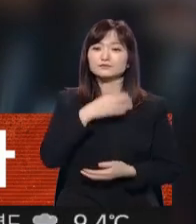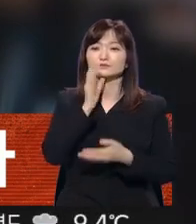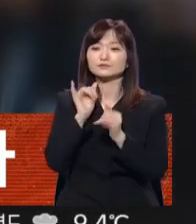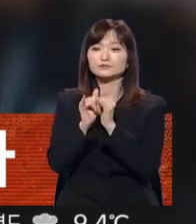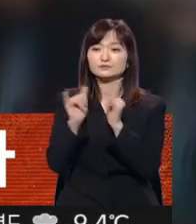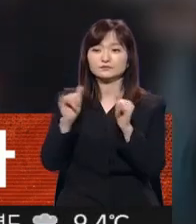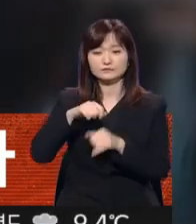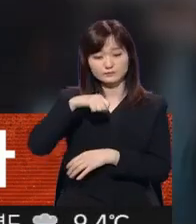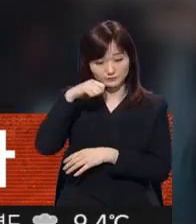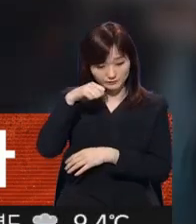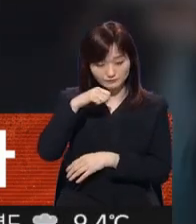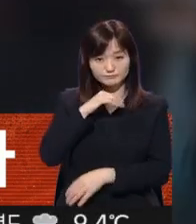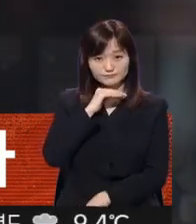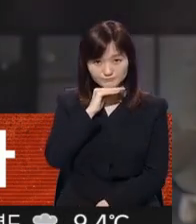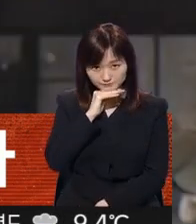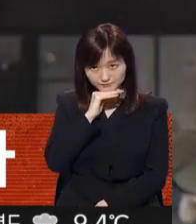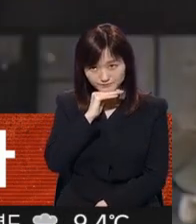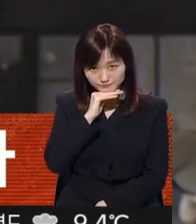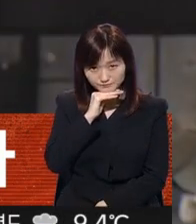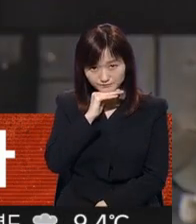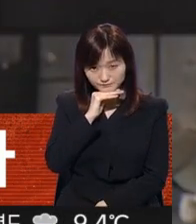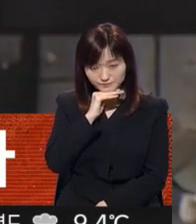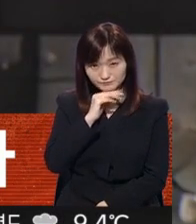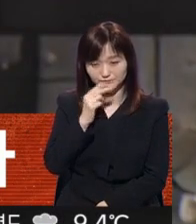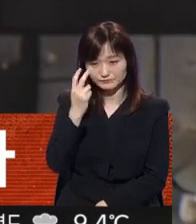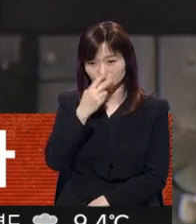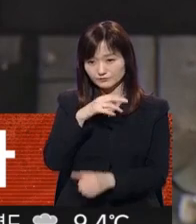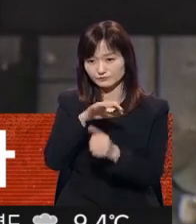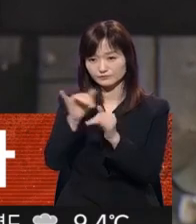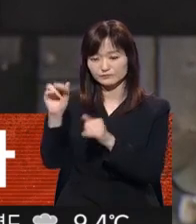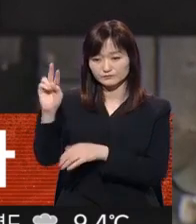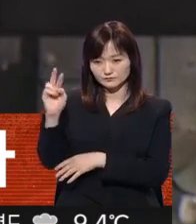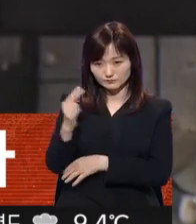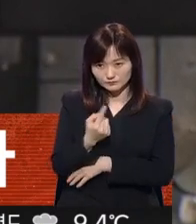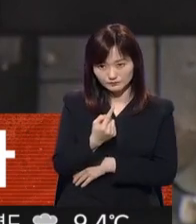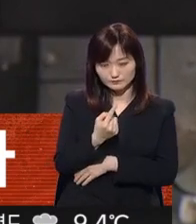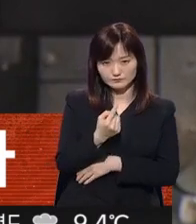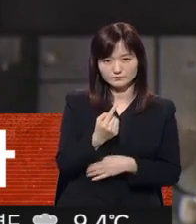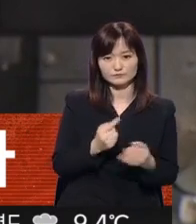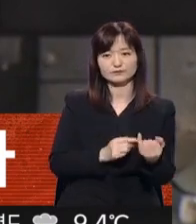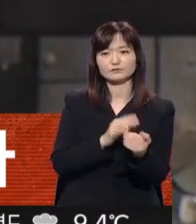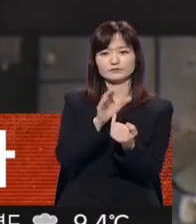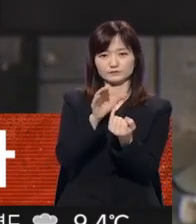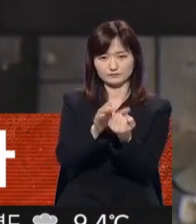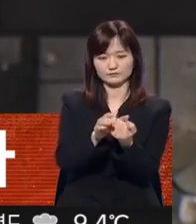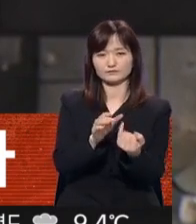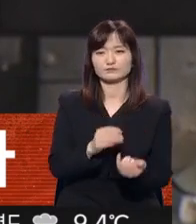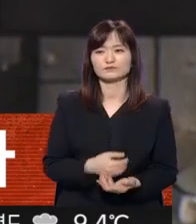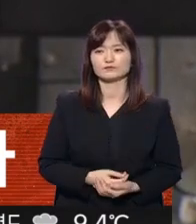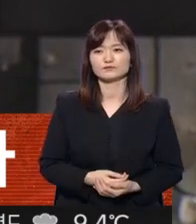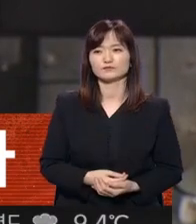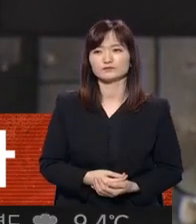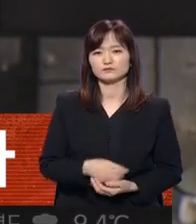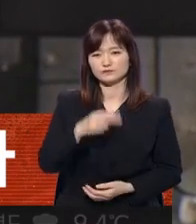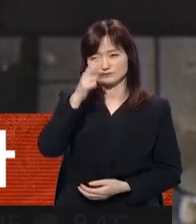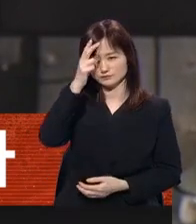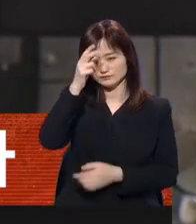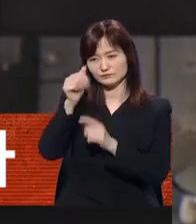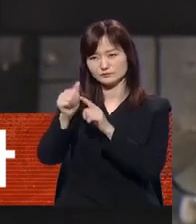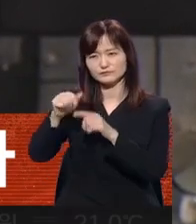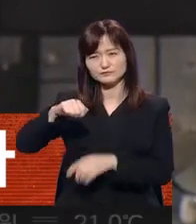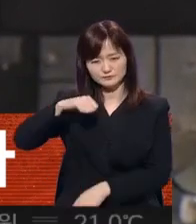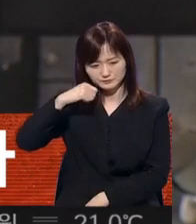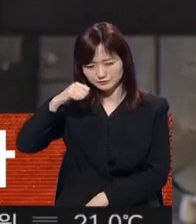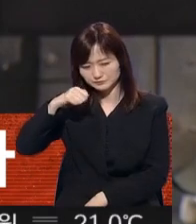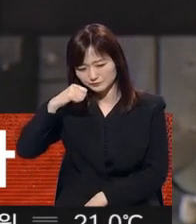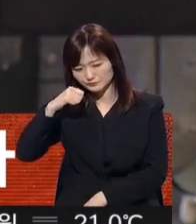이제 식사하시도록 좀 기다렸다가 보호자가 찾아오니까 무사히 인계를 했습니다. 이렇듯이 경찰관들이 식사를